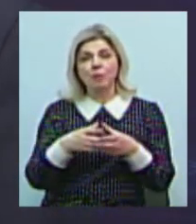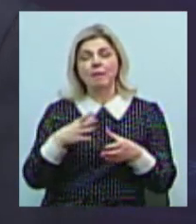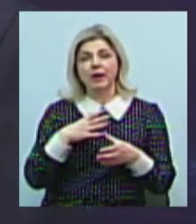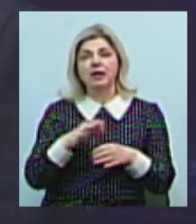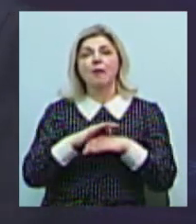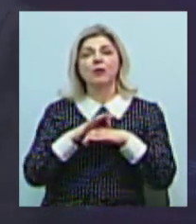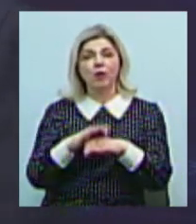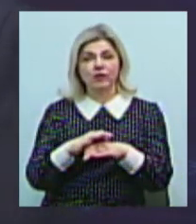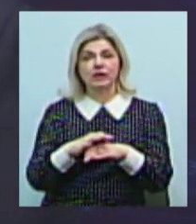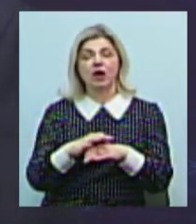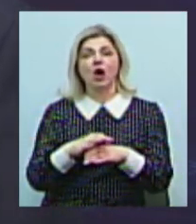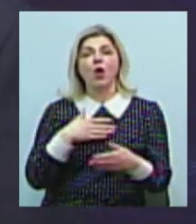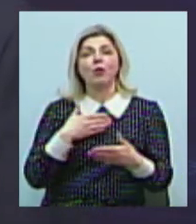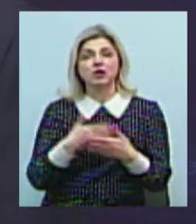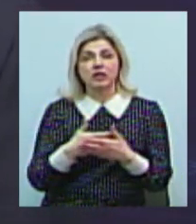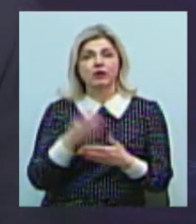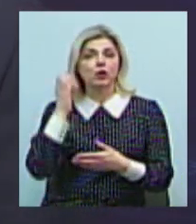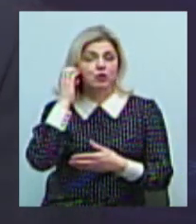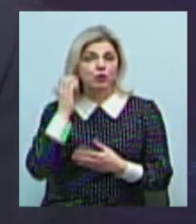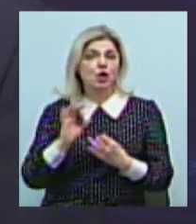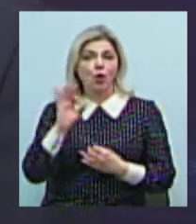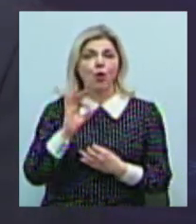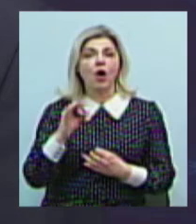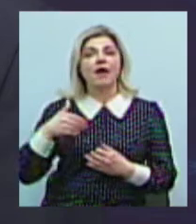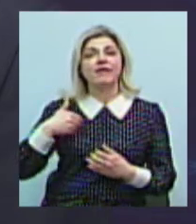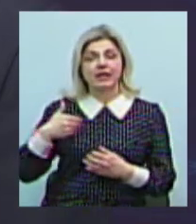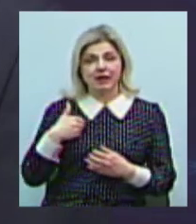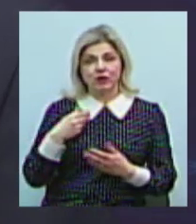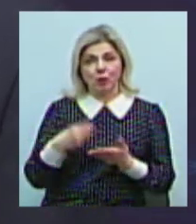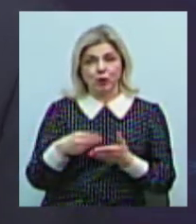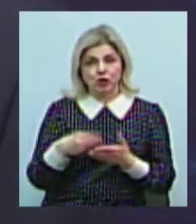первых в Украине общественных слушаний по эффективности бюджетного процесса